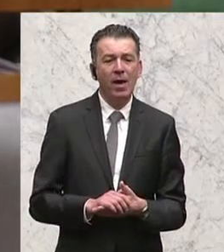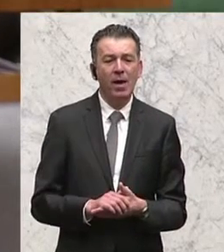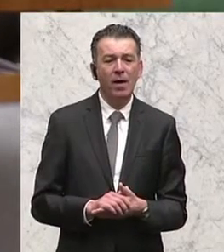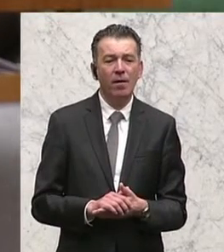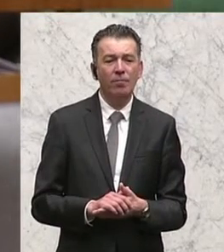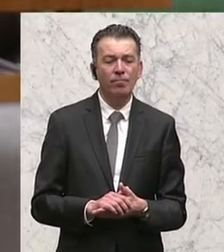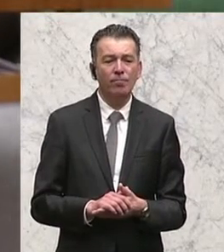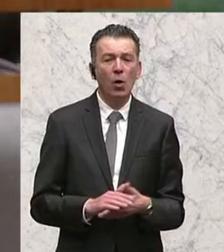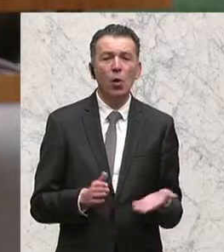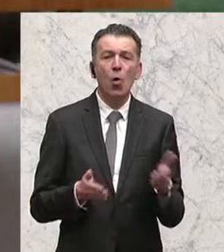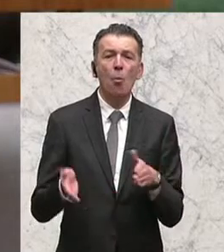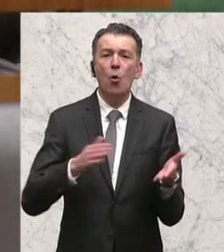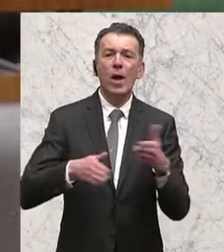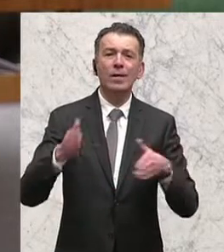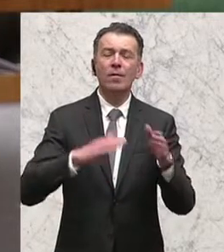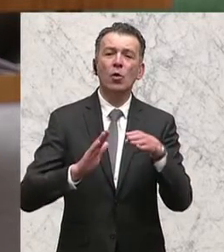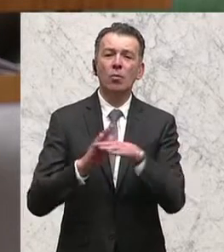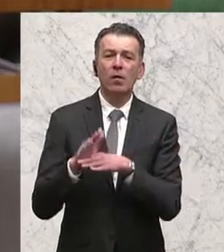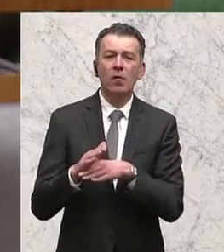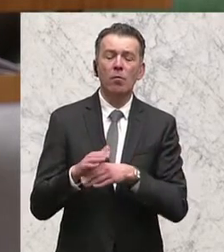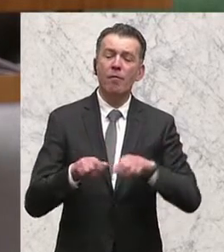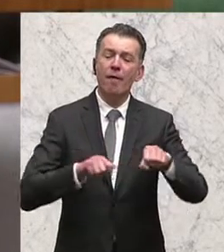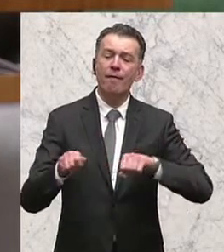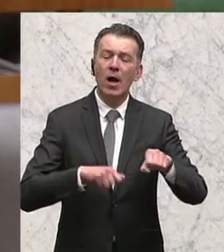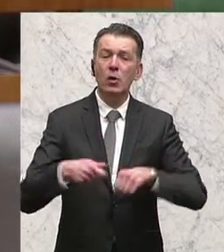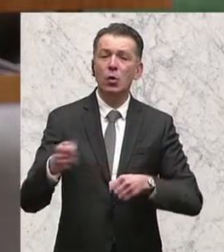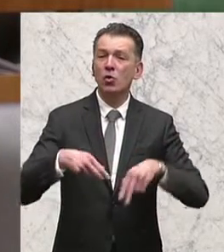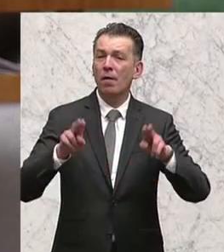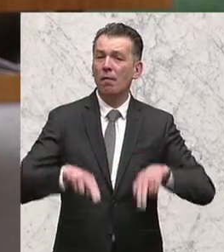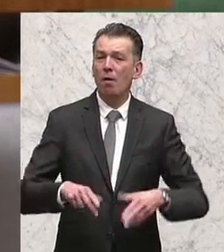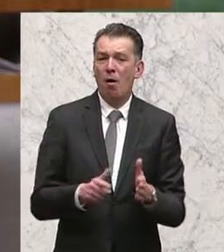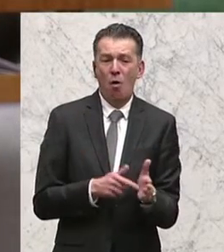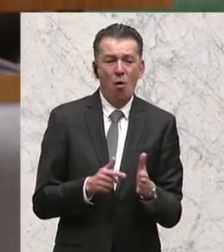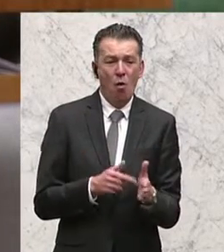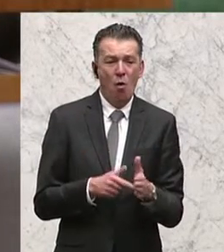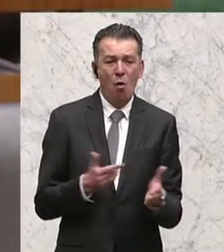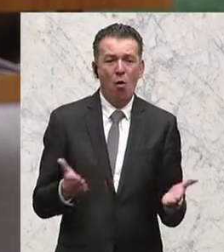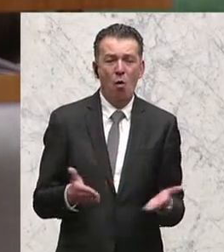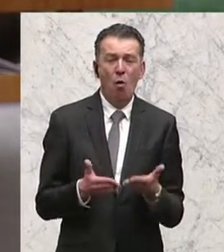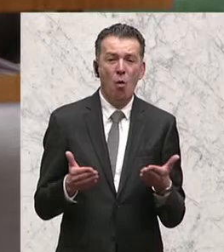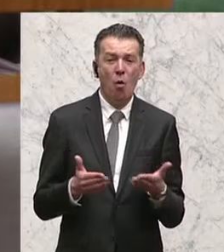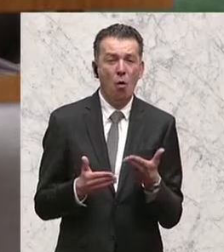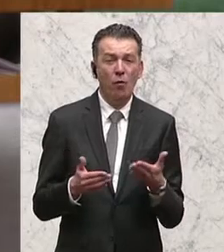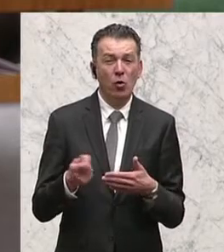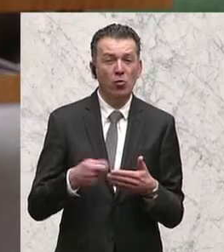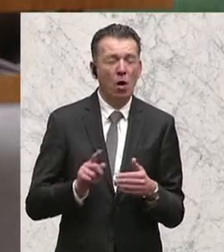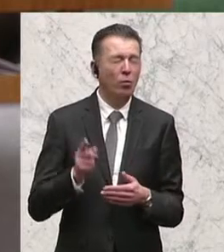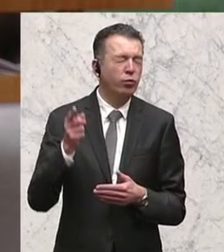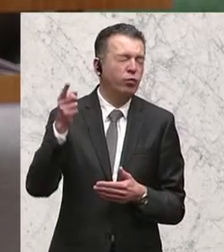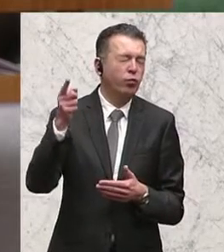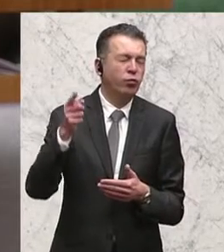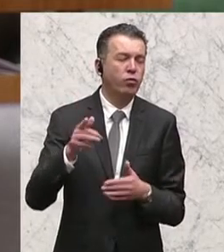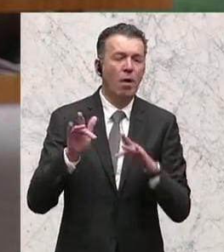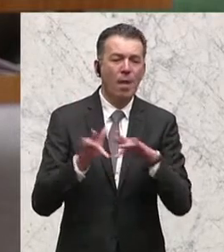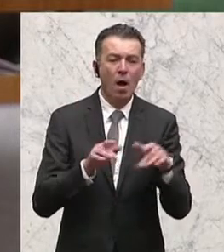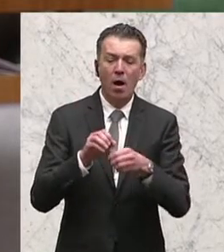des Kumulationsprinzips im Verwaltungsstrafrecht, da diese oftmalig zu nicht rechtfertigen Strafhöhen führen. Dazu liegen